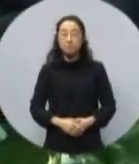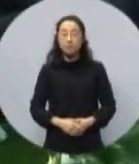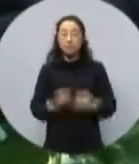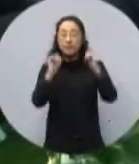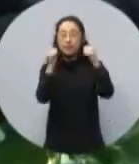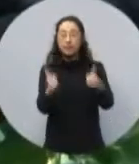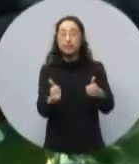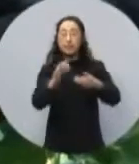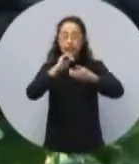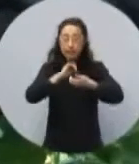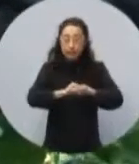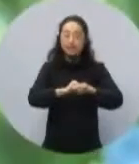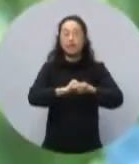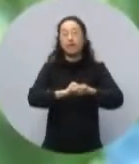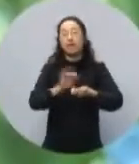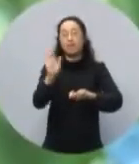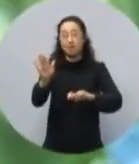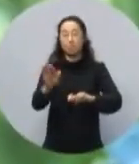茅ヶ崎限定です。